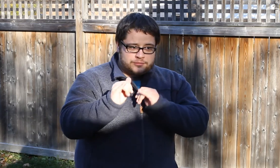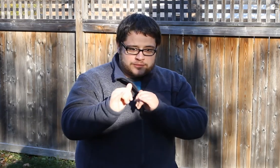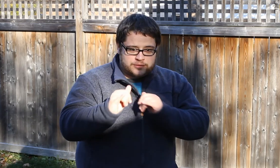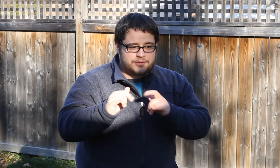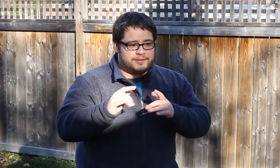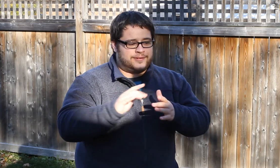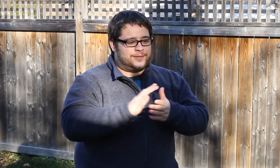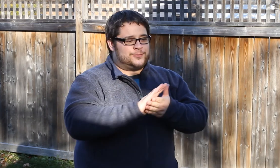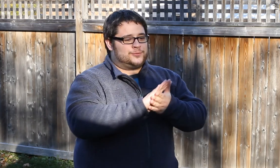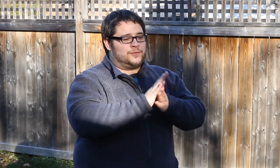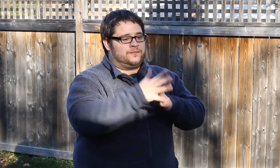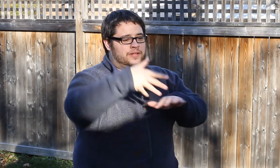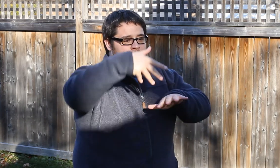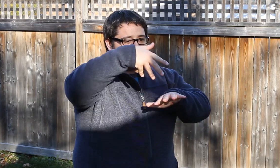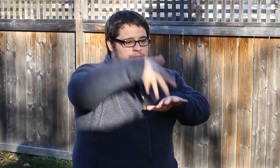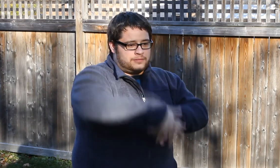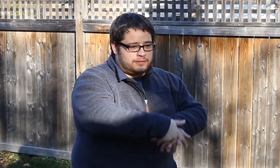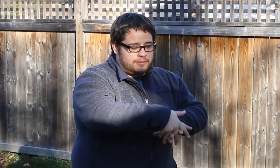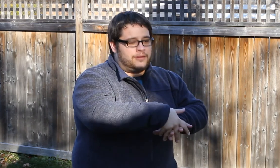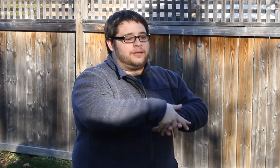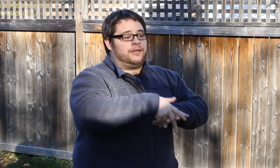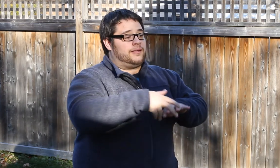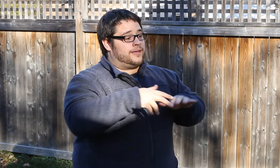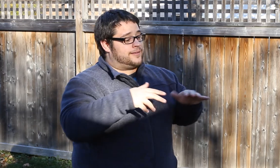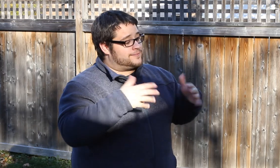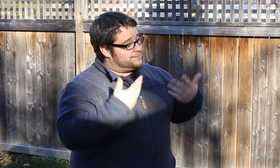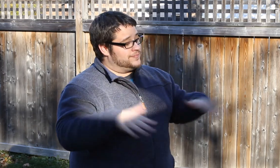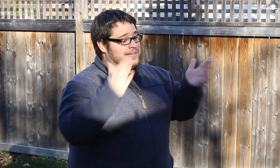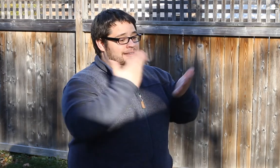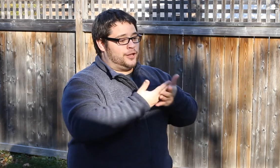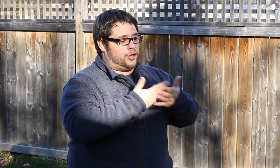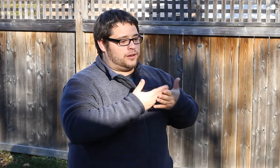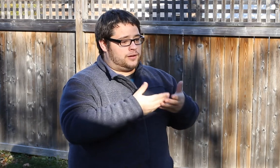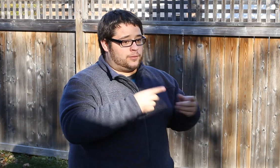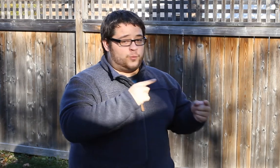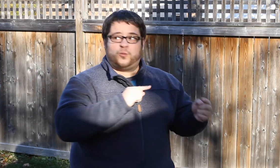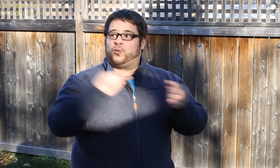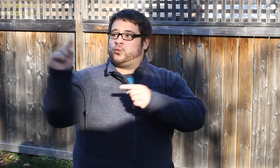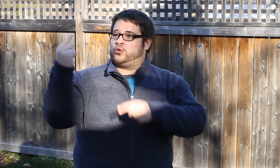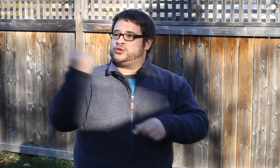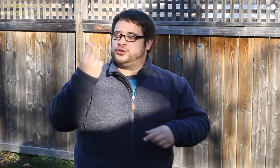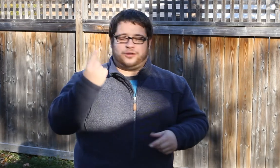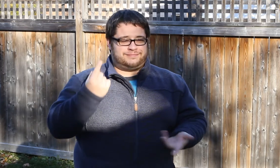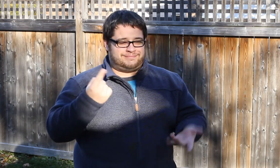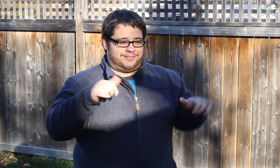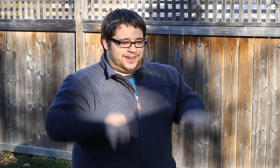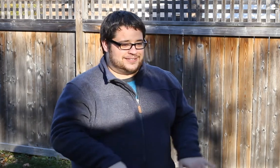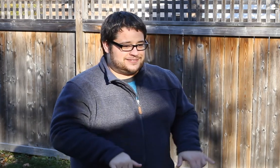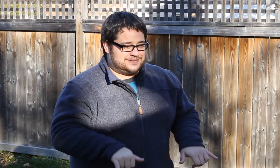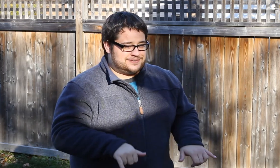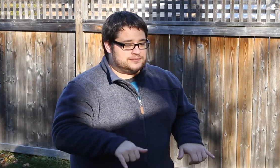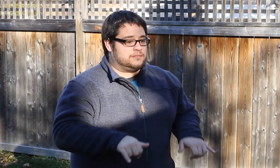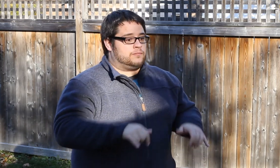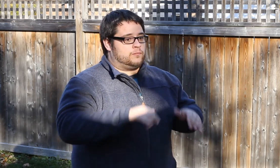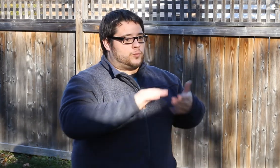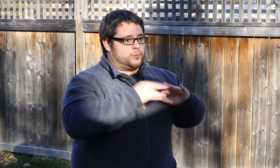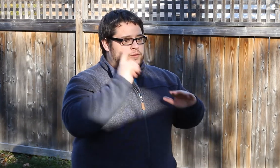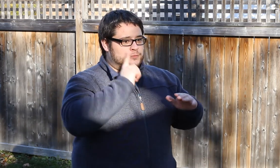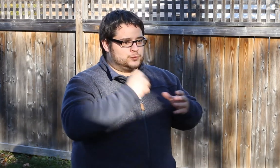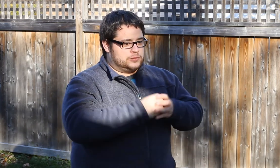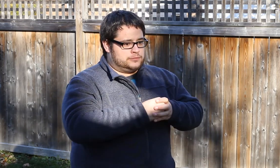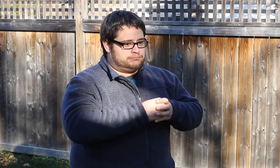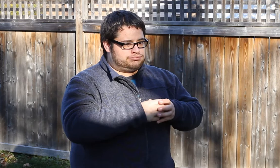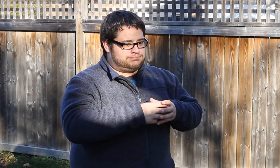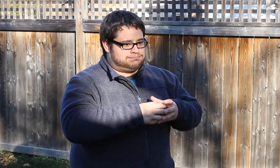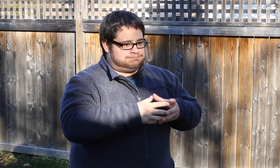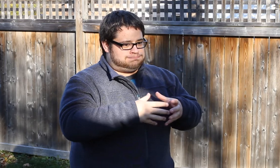une culture similaire et puis ils vont vraiment bien s'intégrer. Et puis, à ce moment-là, ils n'ont plus le goût de retourner vivre l'isolement d'auparavant. Et